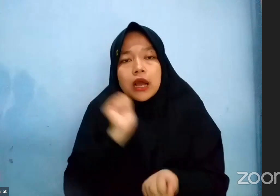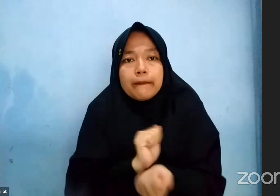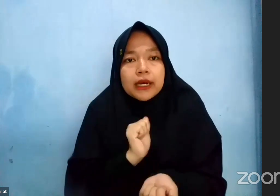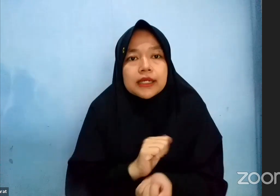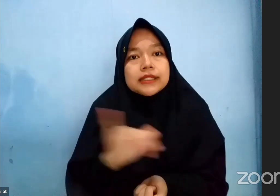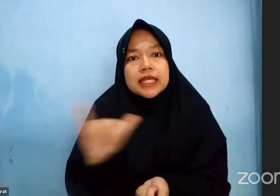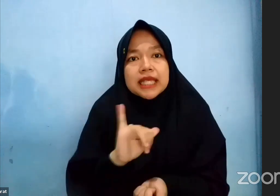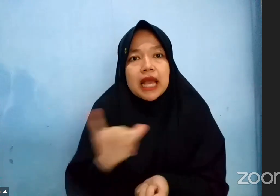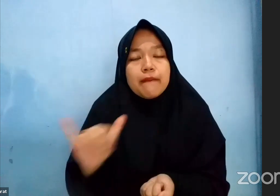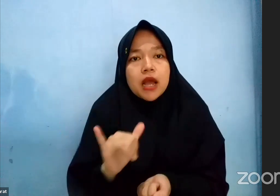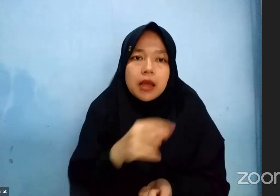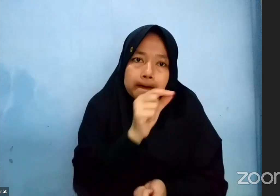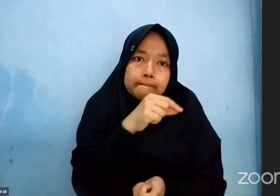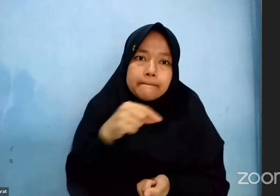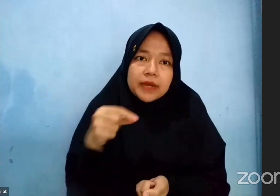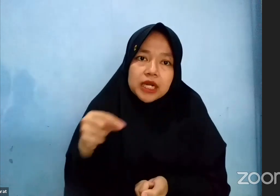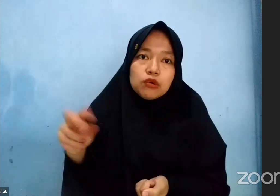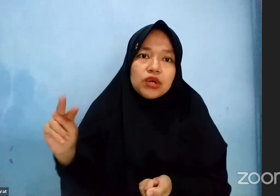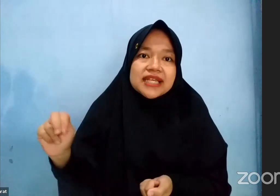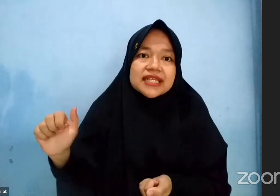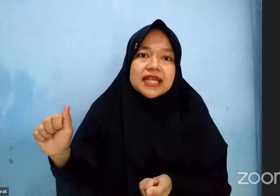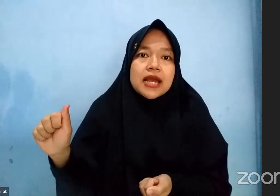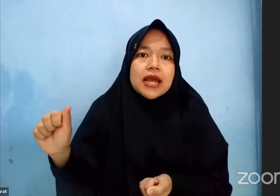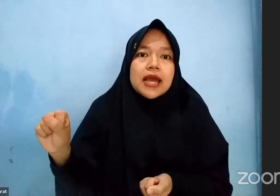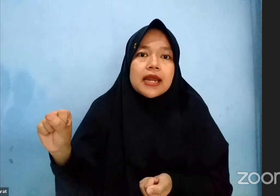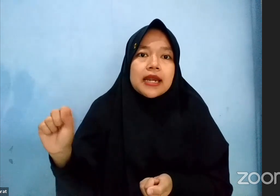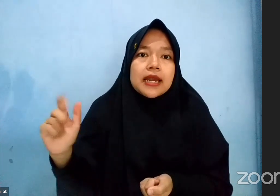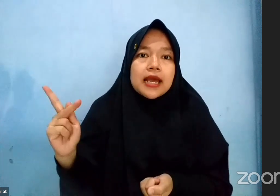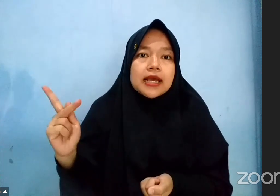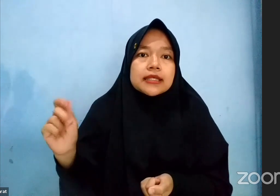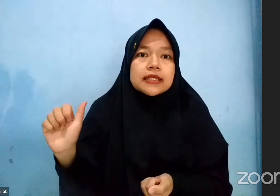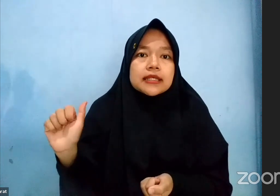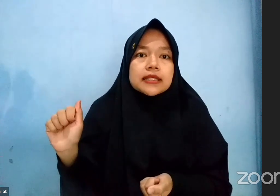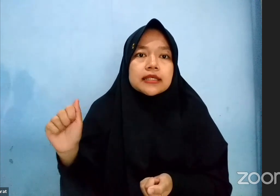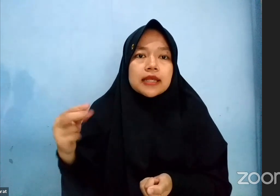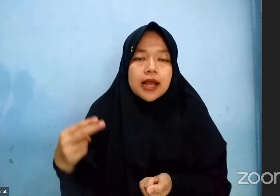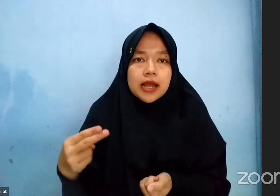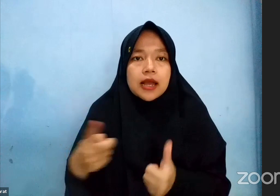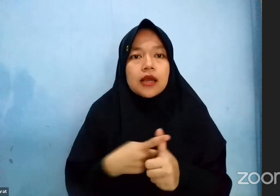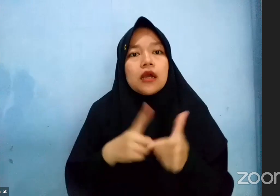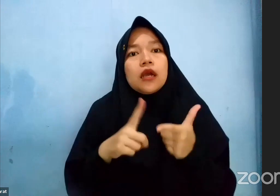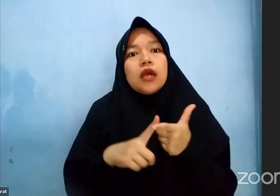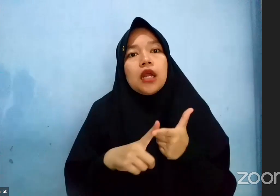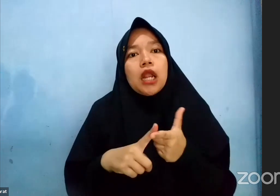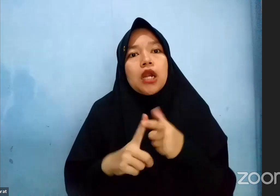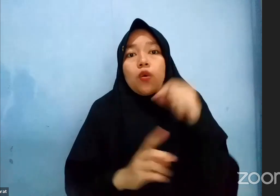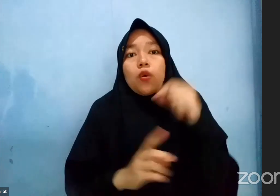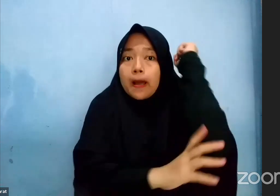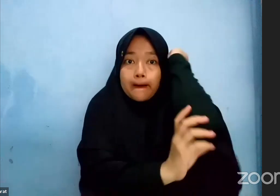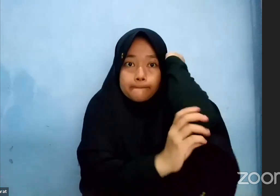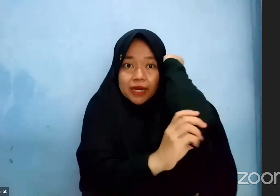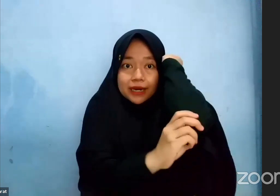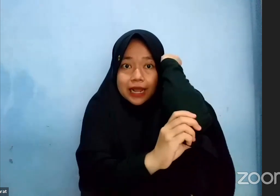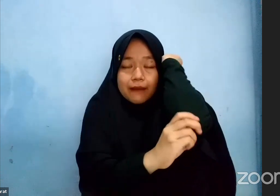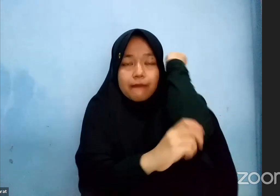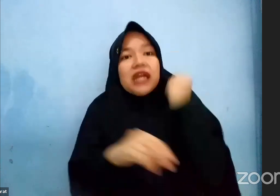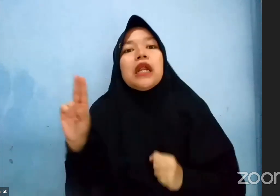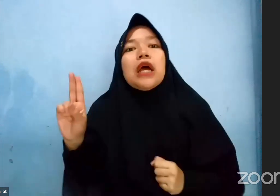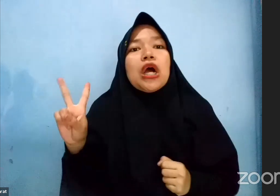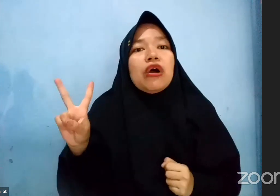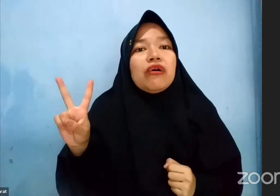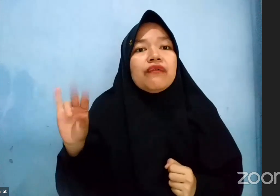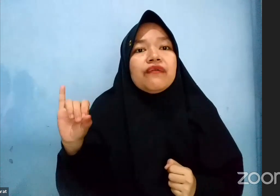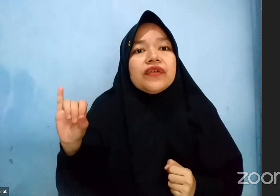sampai USS itupun guru dan para dosen itu pendampingan pengkaji materi pengkaji